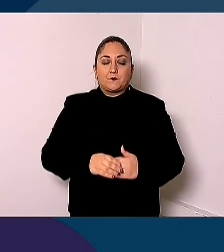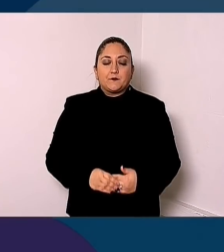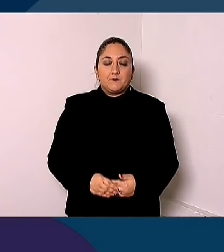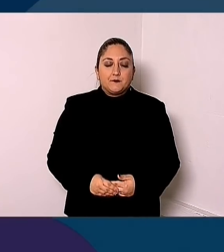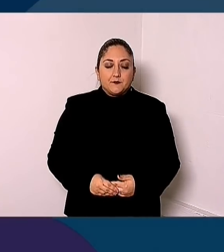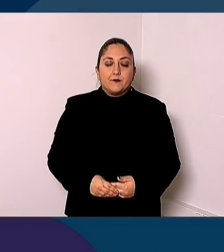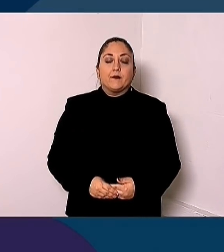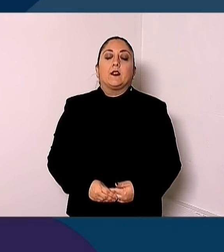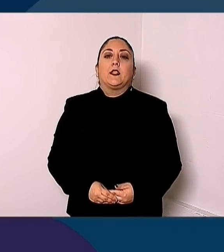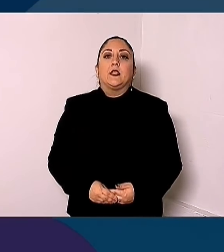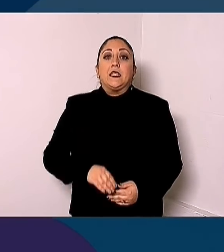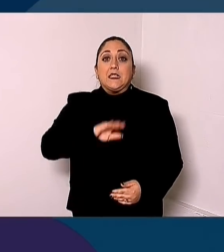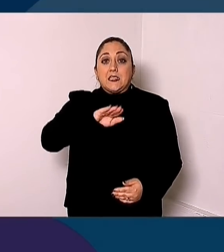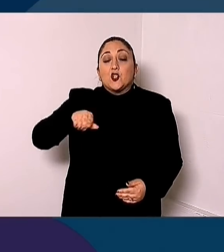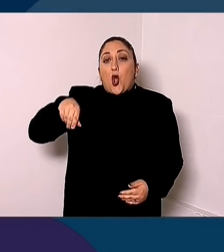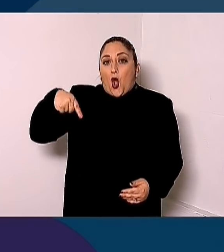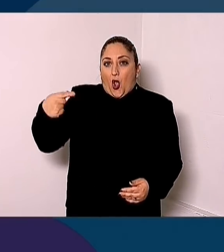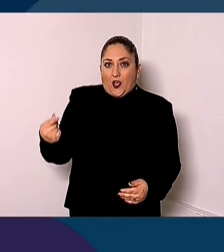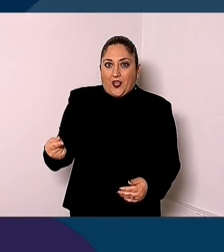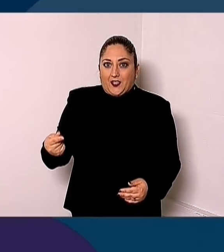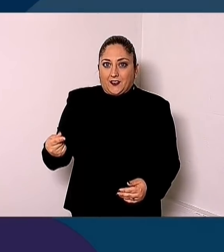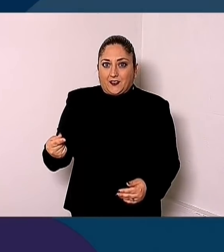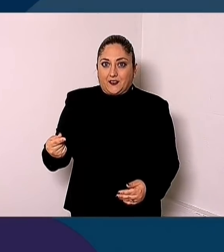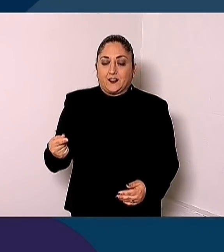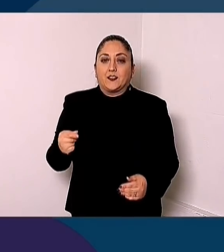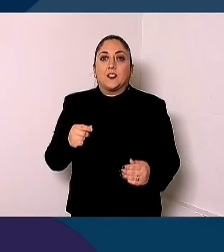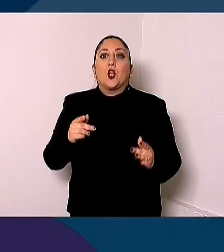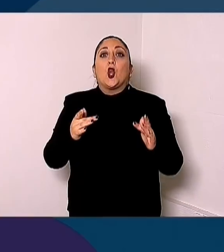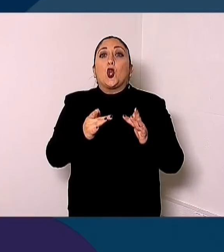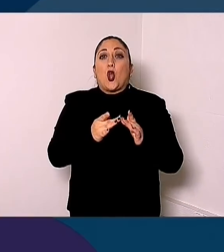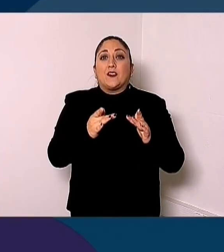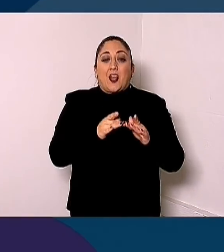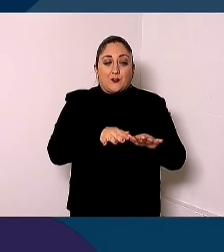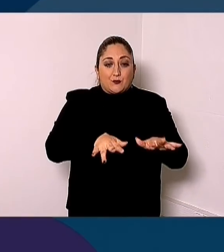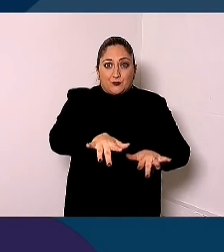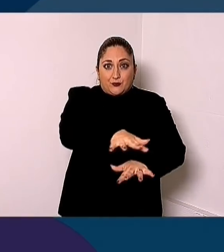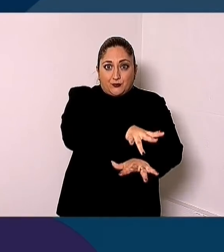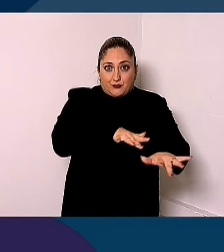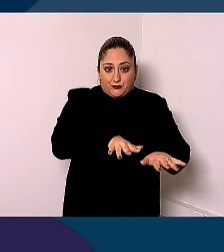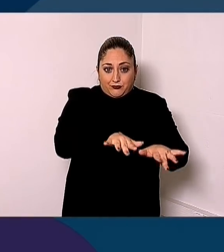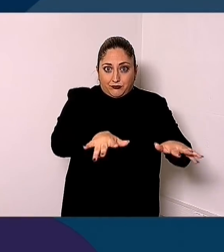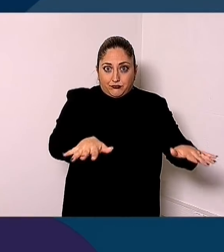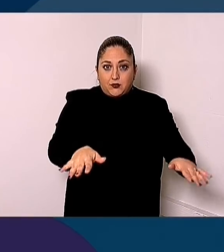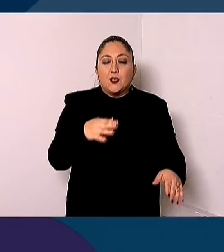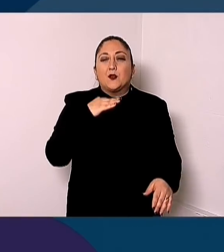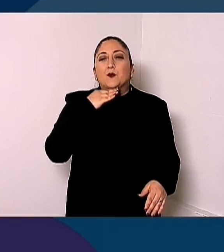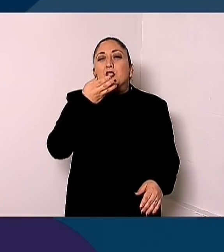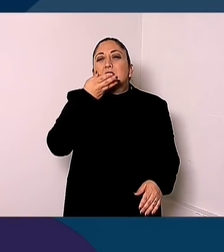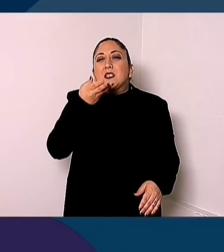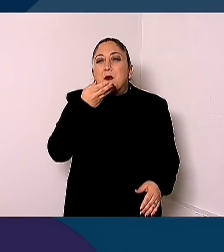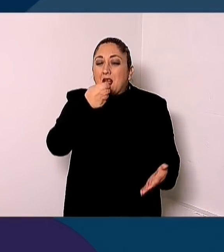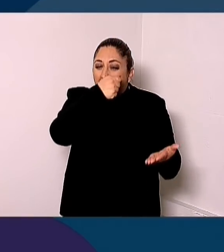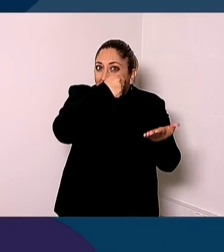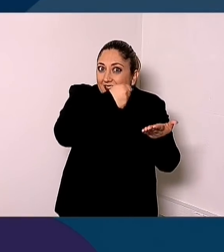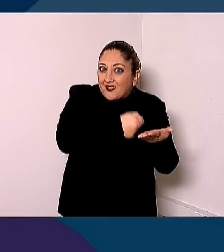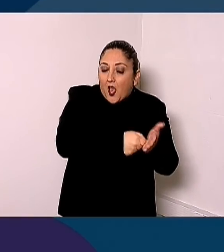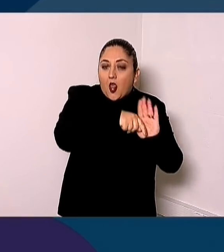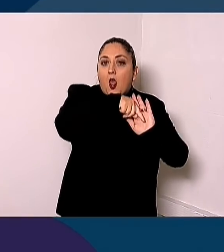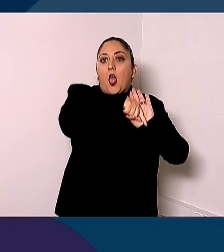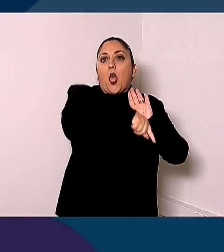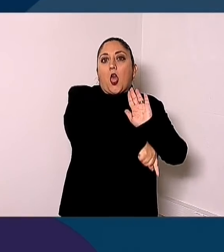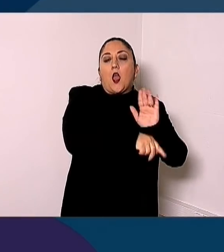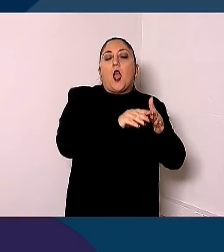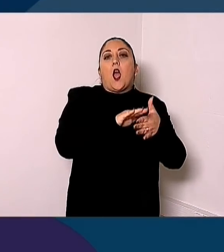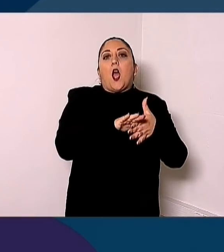Kellna bħalma semmejt diversi każijiet ta' trasmissjoni lokali, mhux ħanoqgħod nidħol fid-dettall fuq kull waħda li